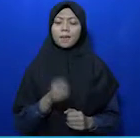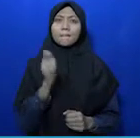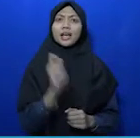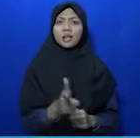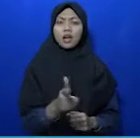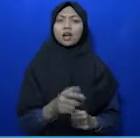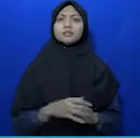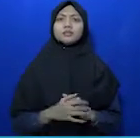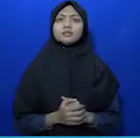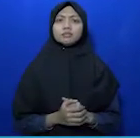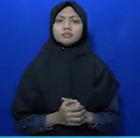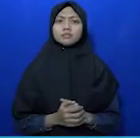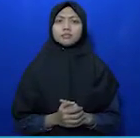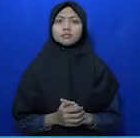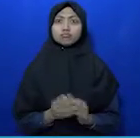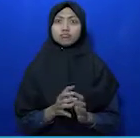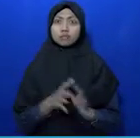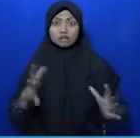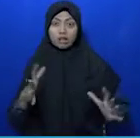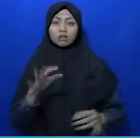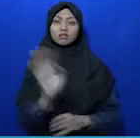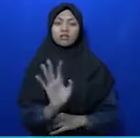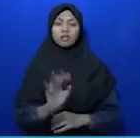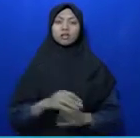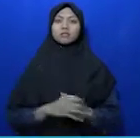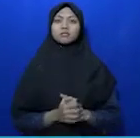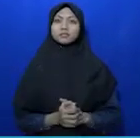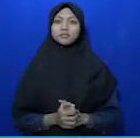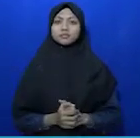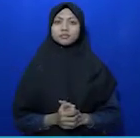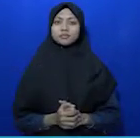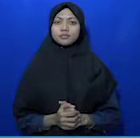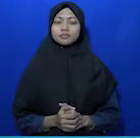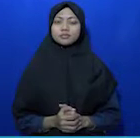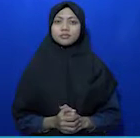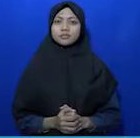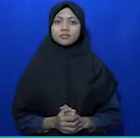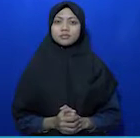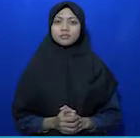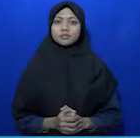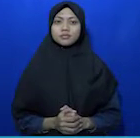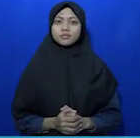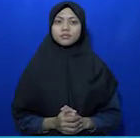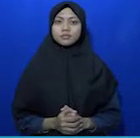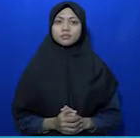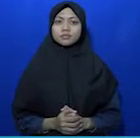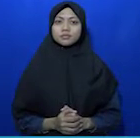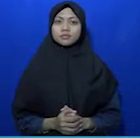juga tidak begitu besar diberikan, bahkan berdasarkan studi yang dilakukan oleh